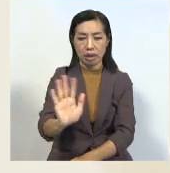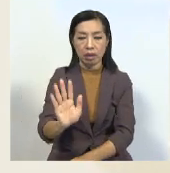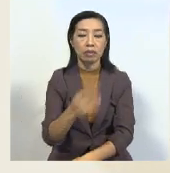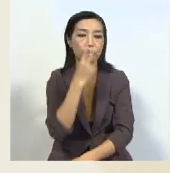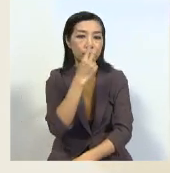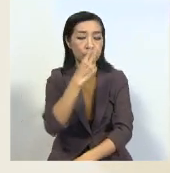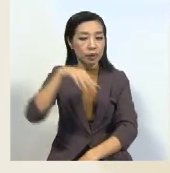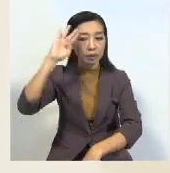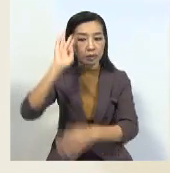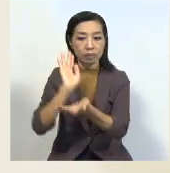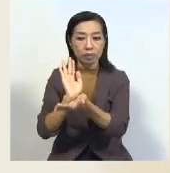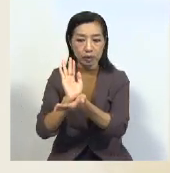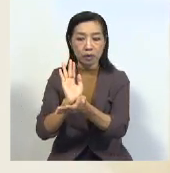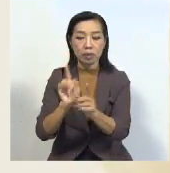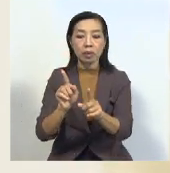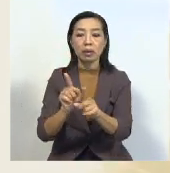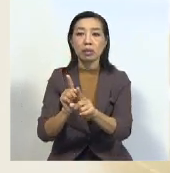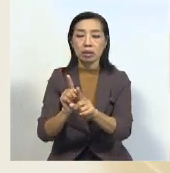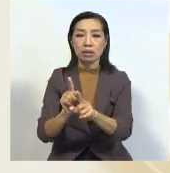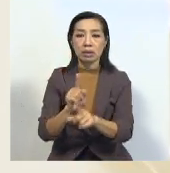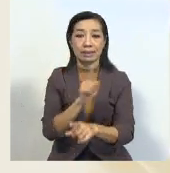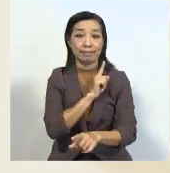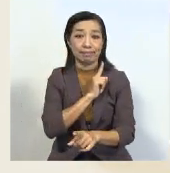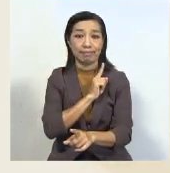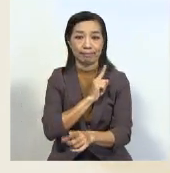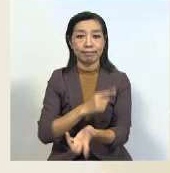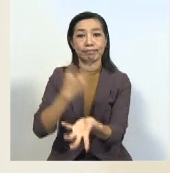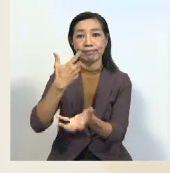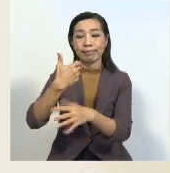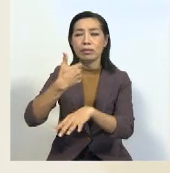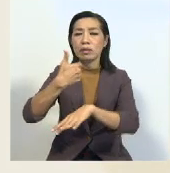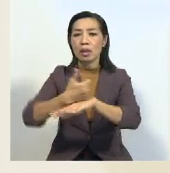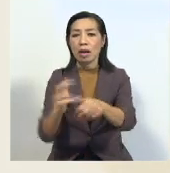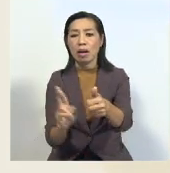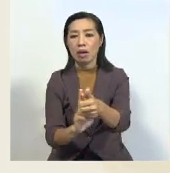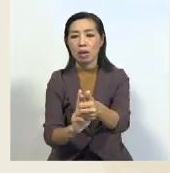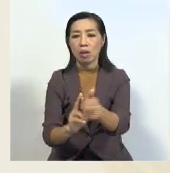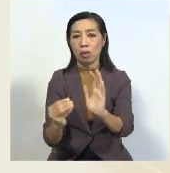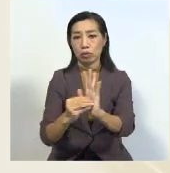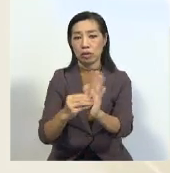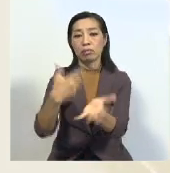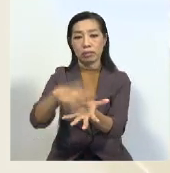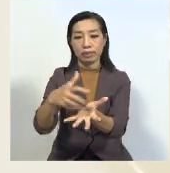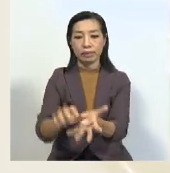ไปฟังเสียงชี้แจงเรื่องนี้จากพลตำรวจตรีจิรสันแก้วแสงเอกรองผู้บัญชาการตำรวจนครบาล